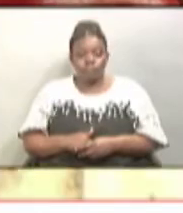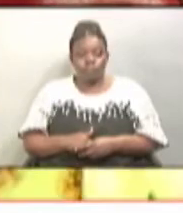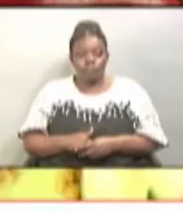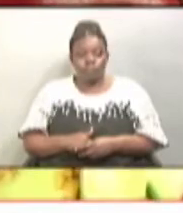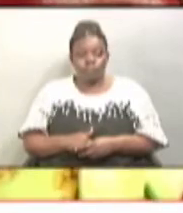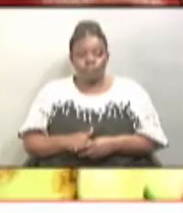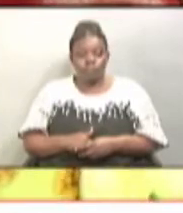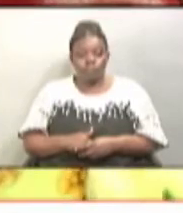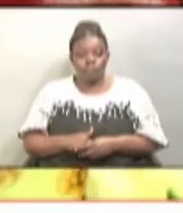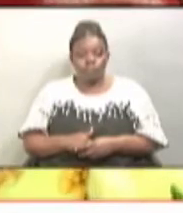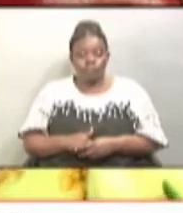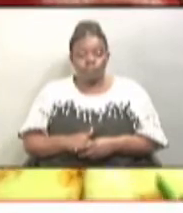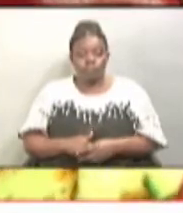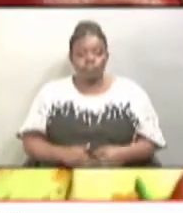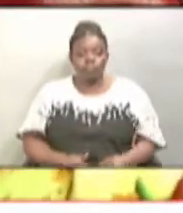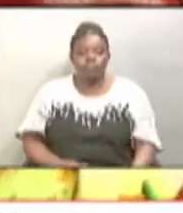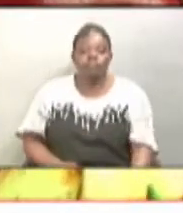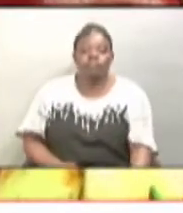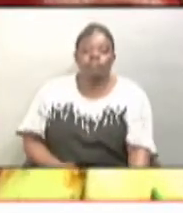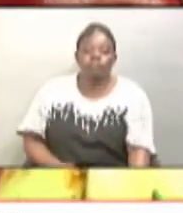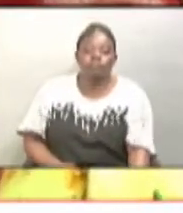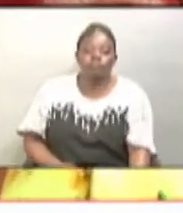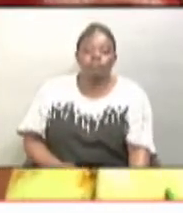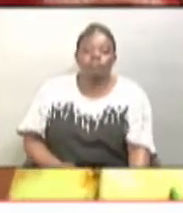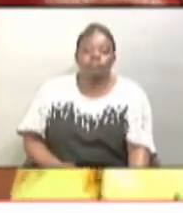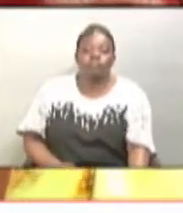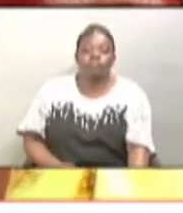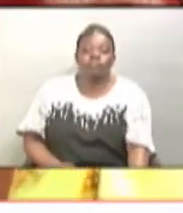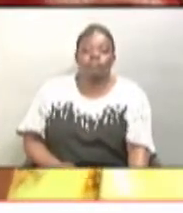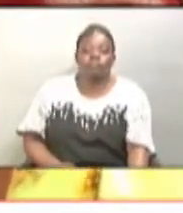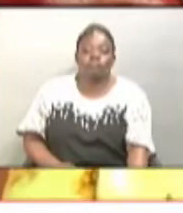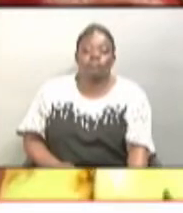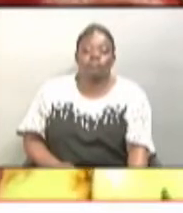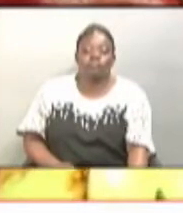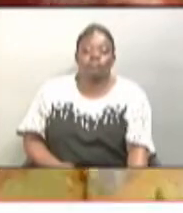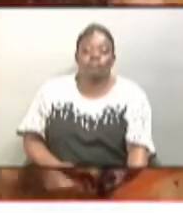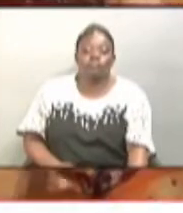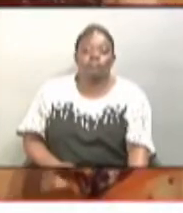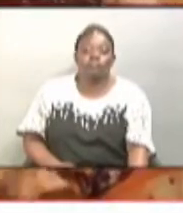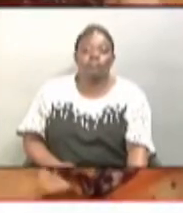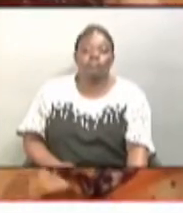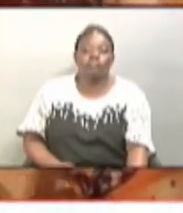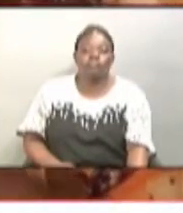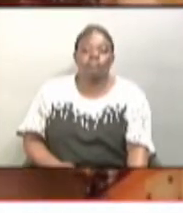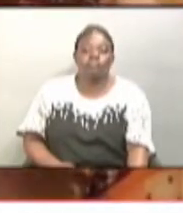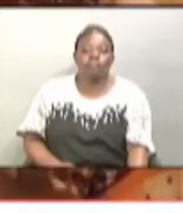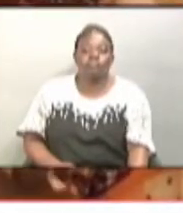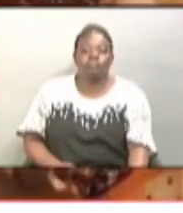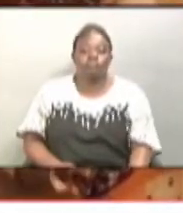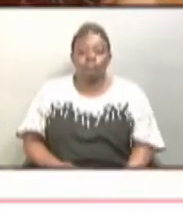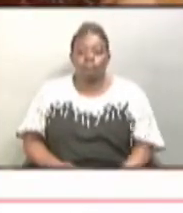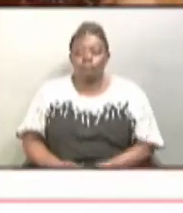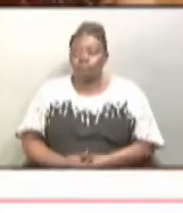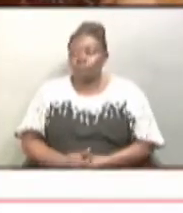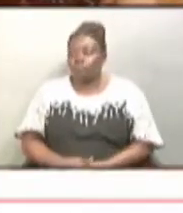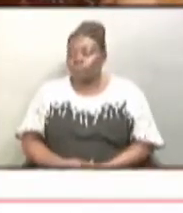eki Christmas ejja kuggwako nga nze sigenda kutyaba nku wabweru. Ate ku musana nga